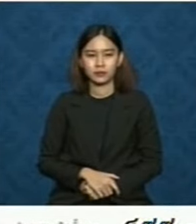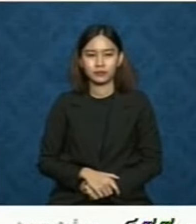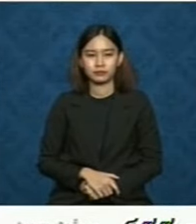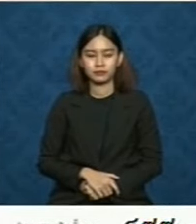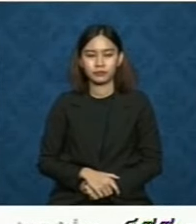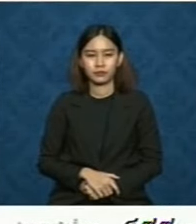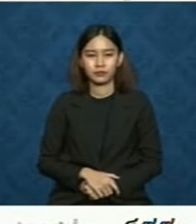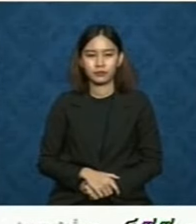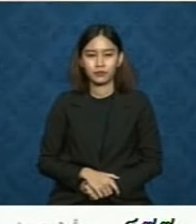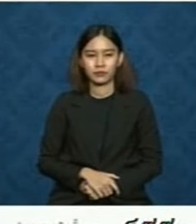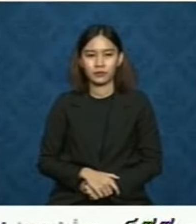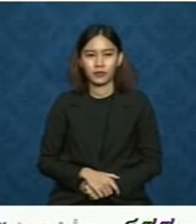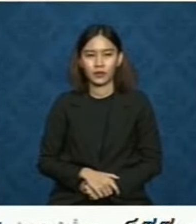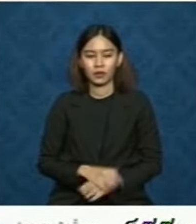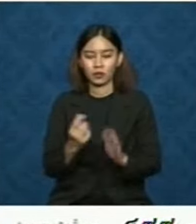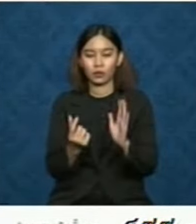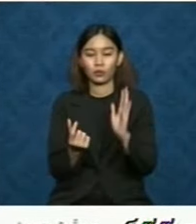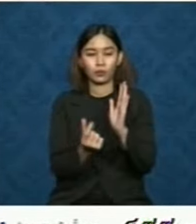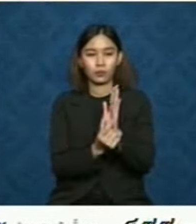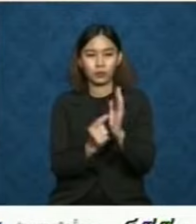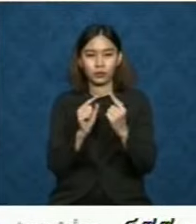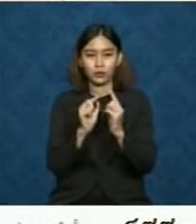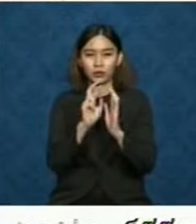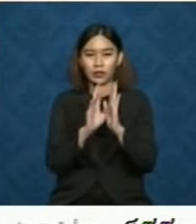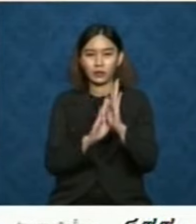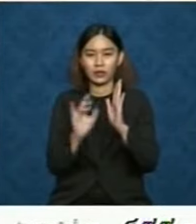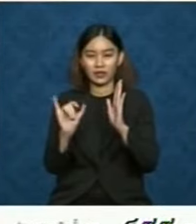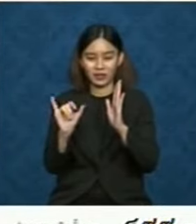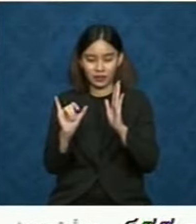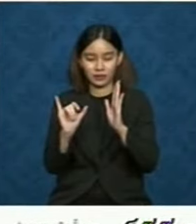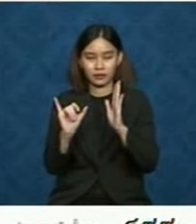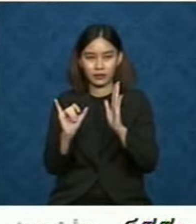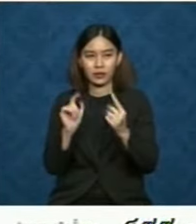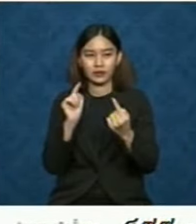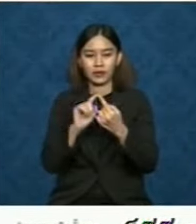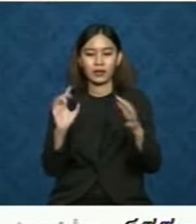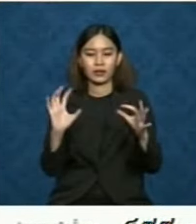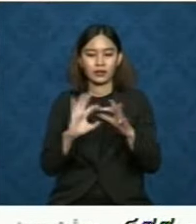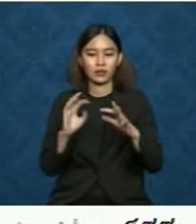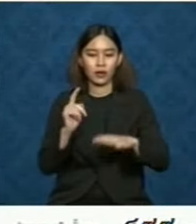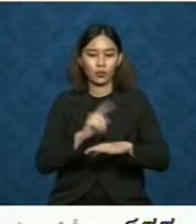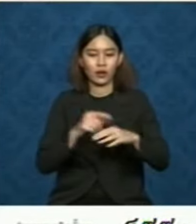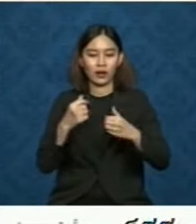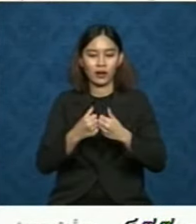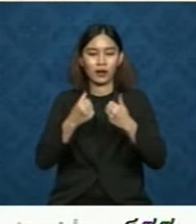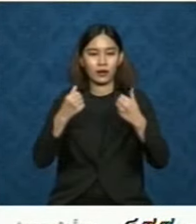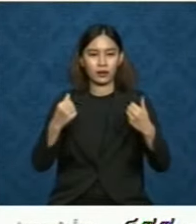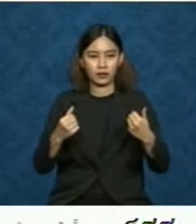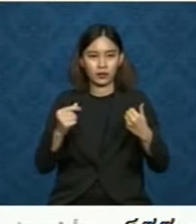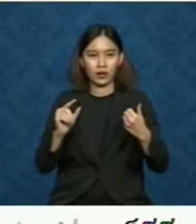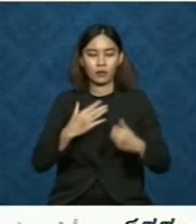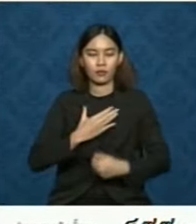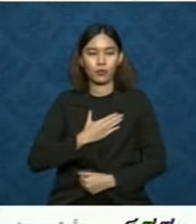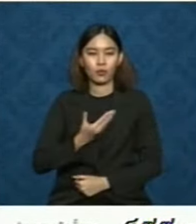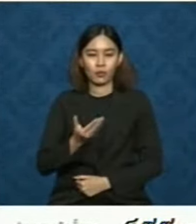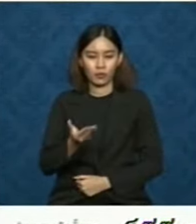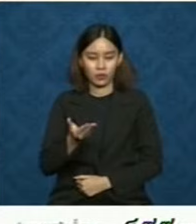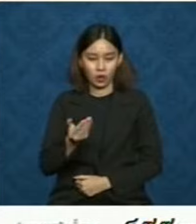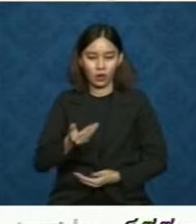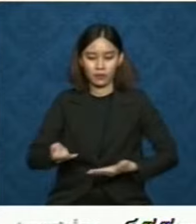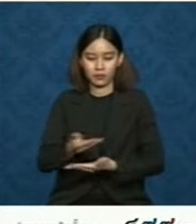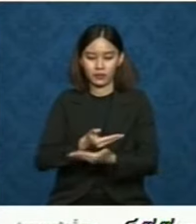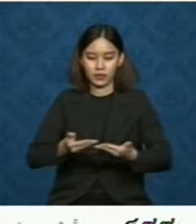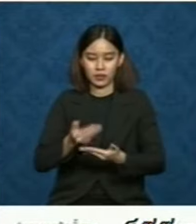เรื่องที่ยังไม่ได้บรรจุอยู่ในระแต่เป็นเรื่องที่เกี่ยวกับการขยายเวลาครับผมขออนุญาตนำมา